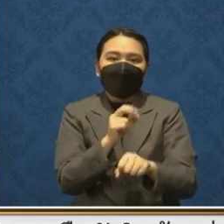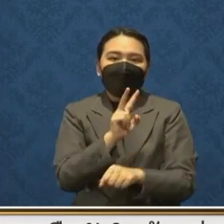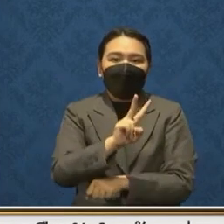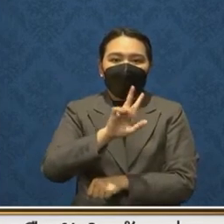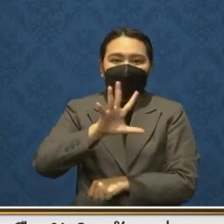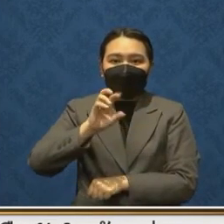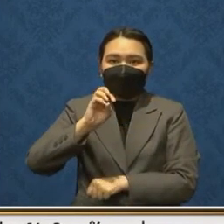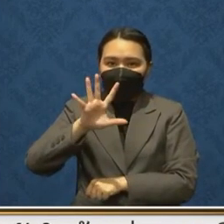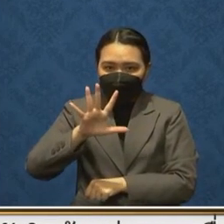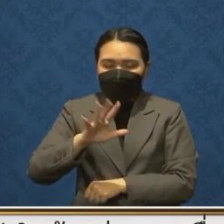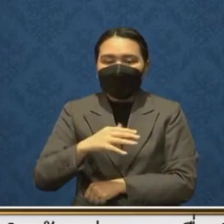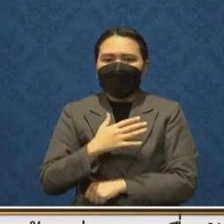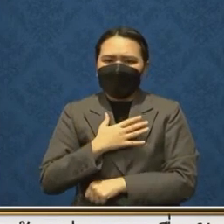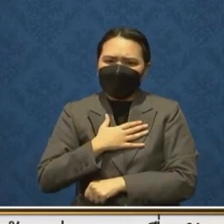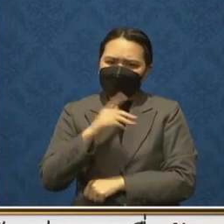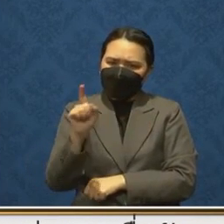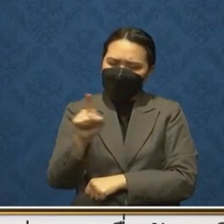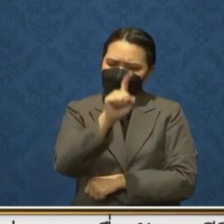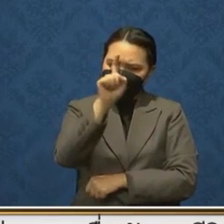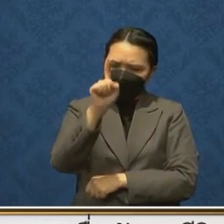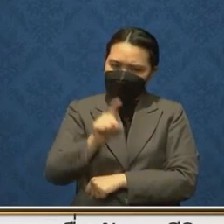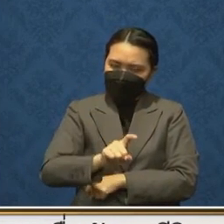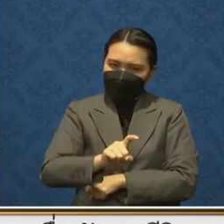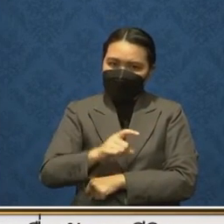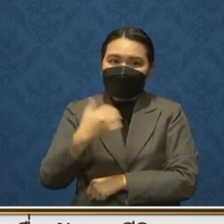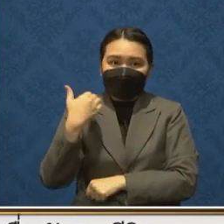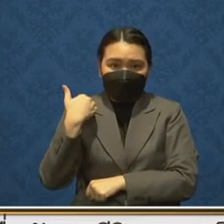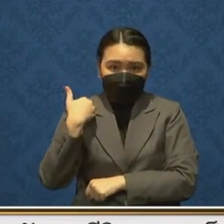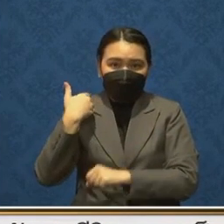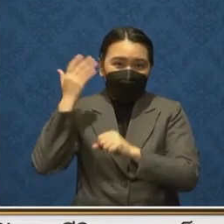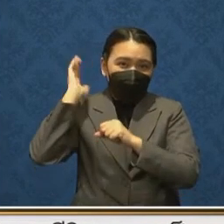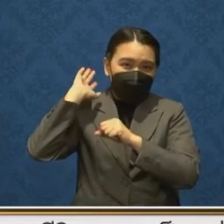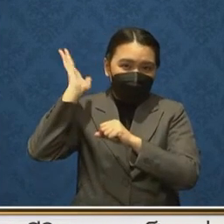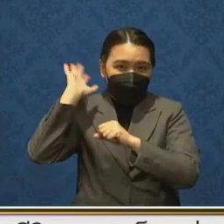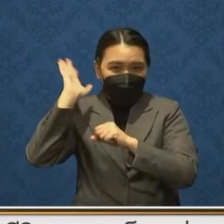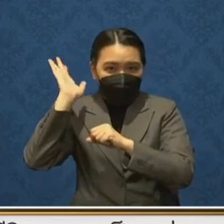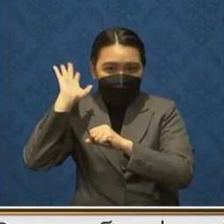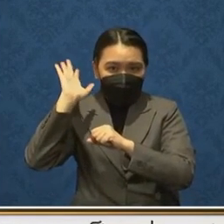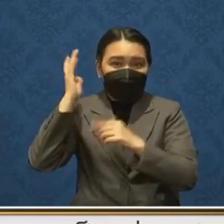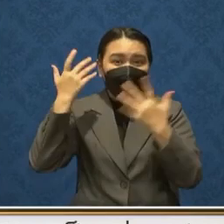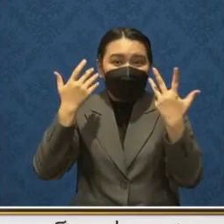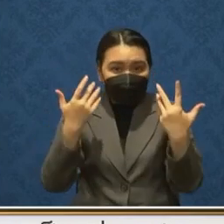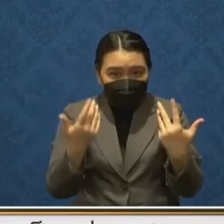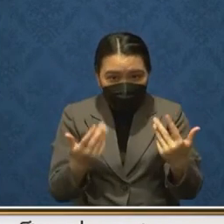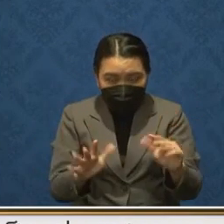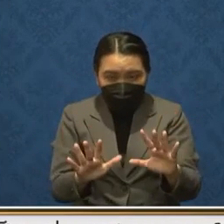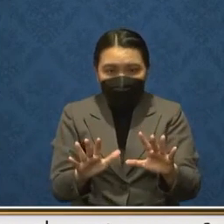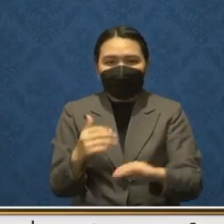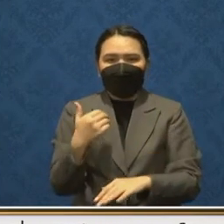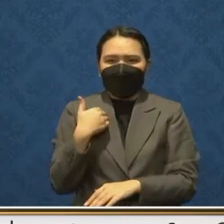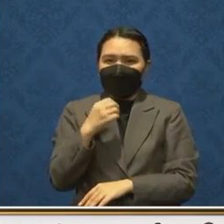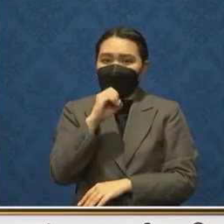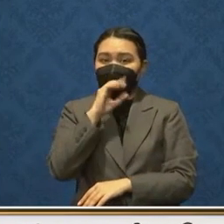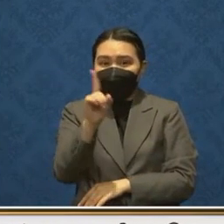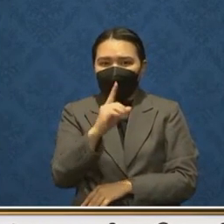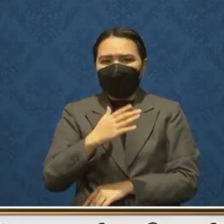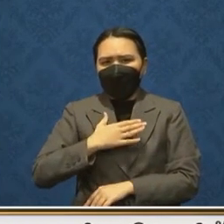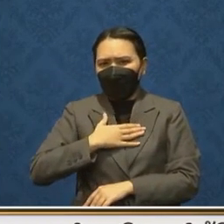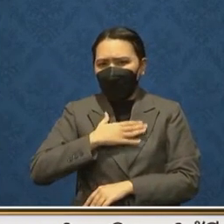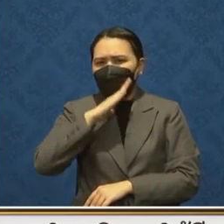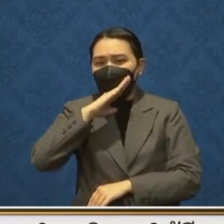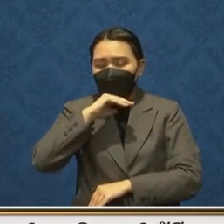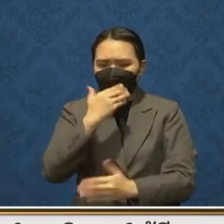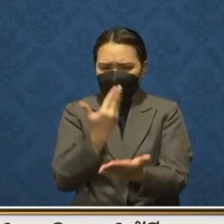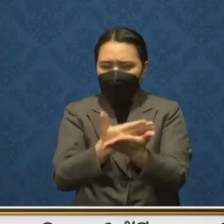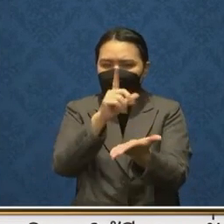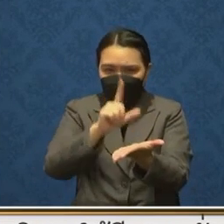ผมสงสัยครับ พลันที่มีการอภิปลายเรื่องนี้ 152ท่านเขาจะออกมาแ้ตัวหมูถูกท่านด